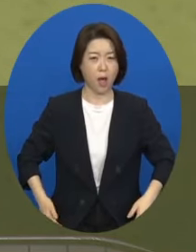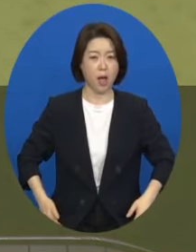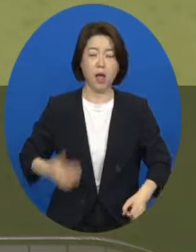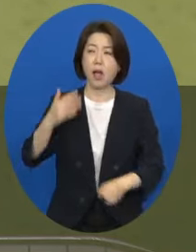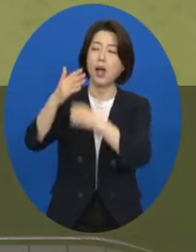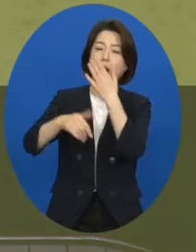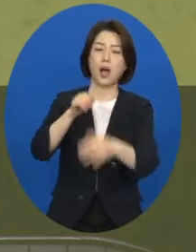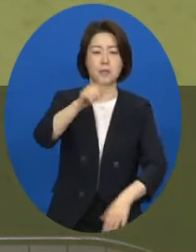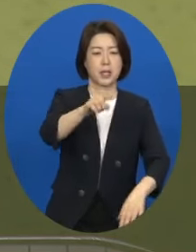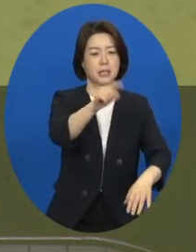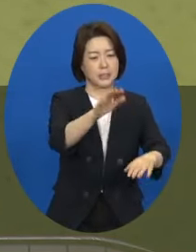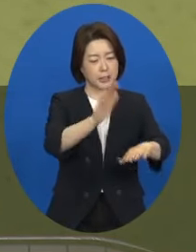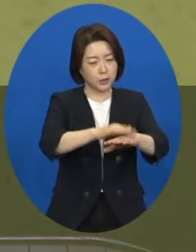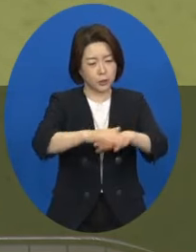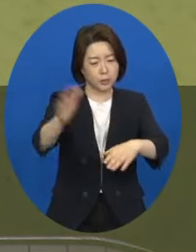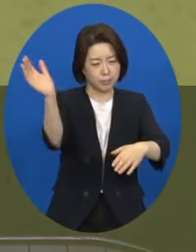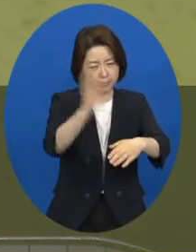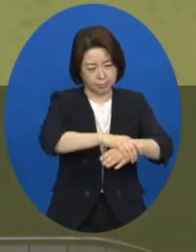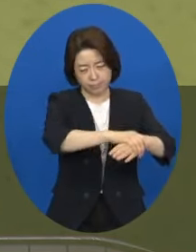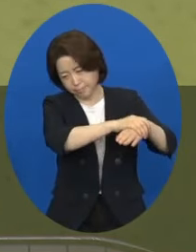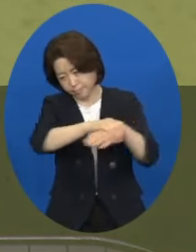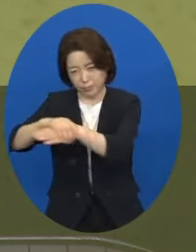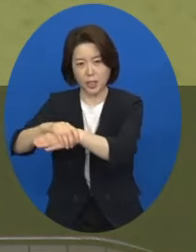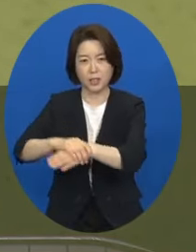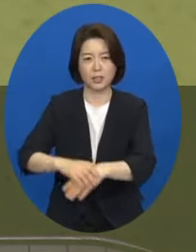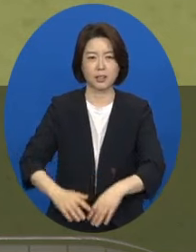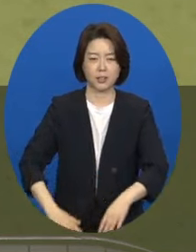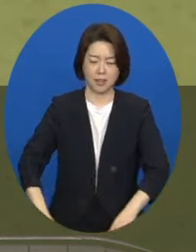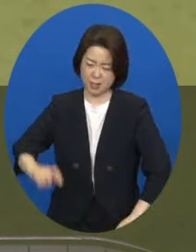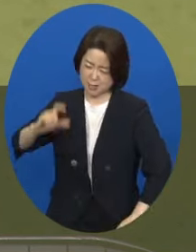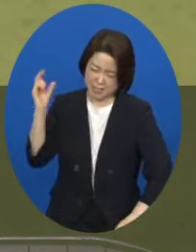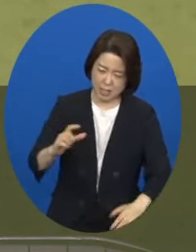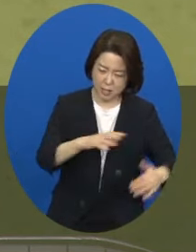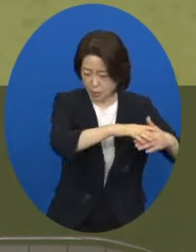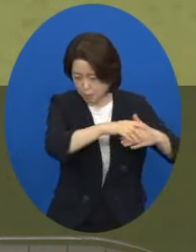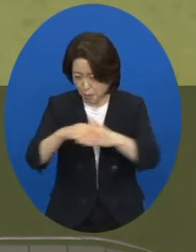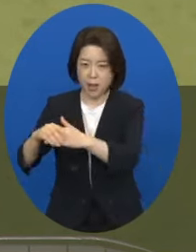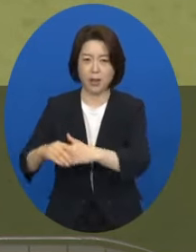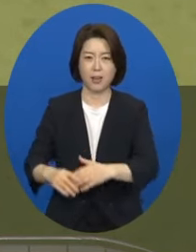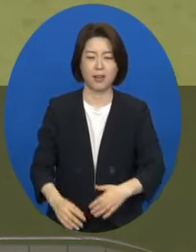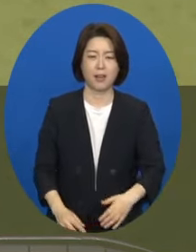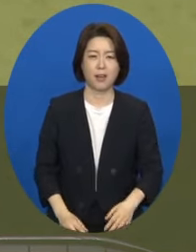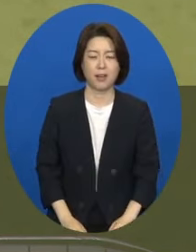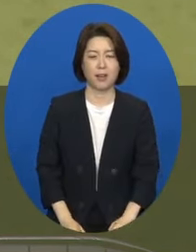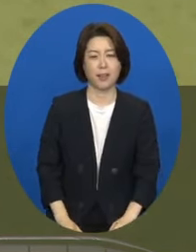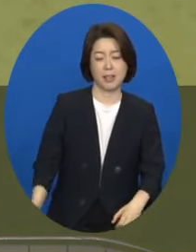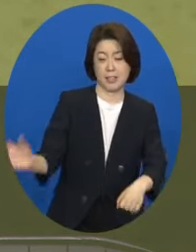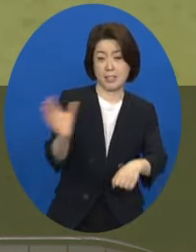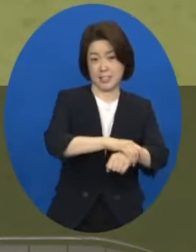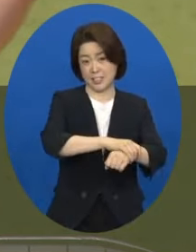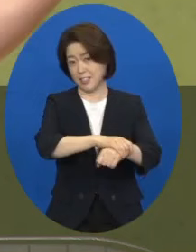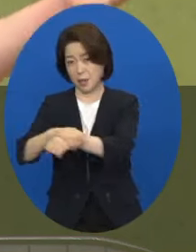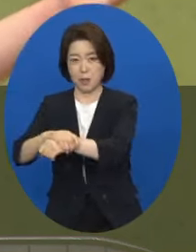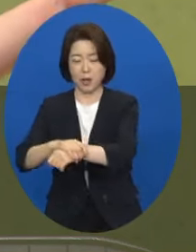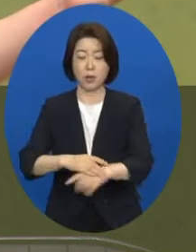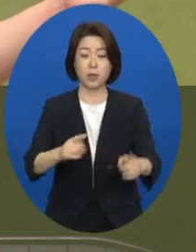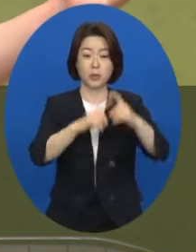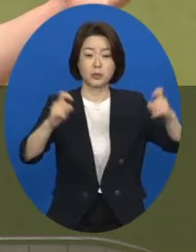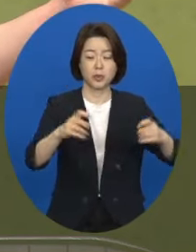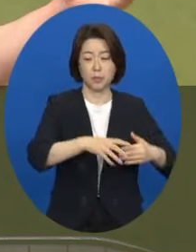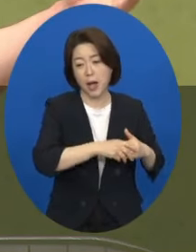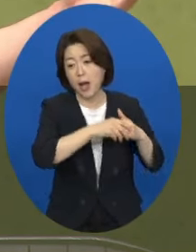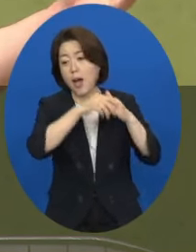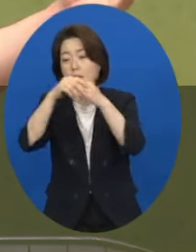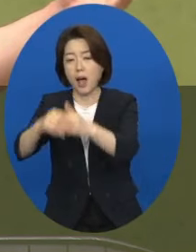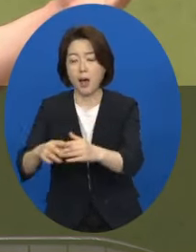하나님이 그의 손을 붙잡아 주시는 거예요. 강건하여 끌어주시는 거예요. 그래서 잡아 끌어서 성 바깥으로